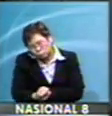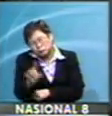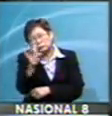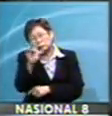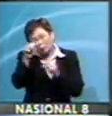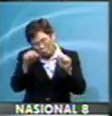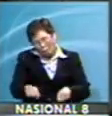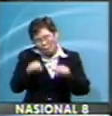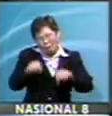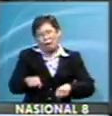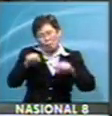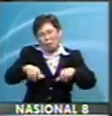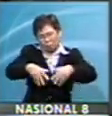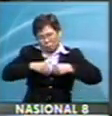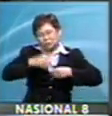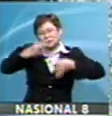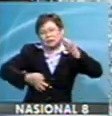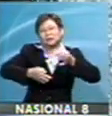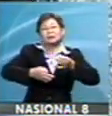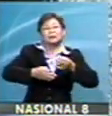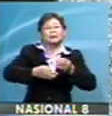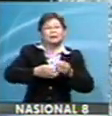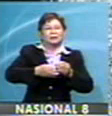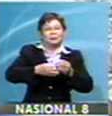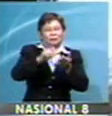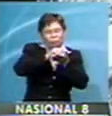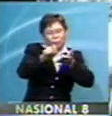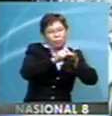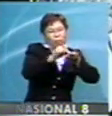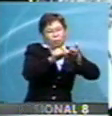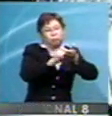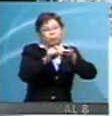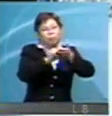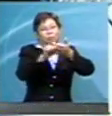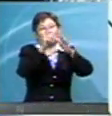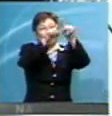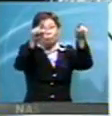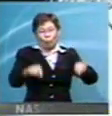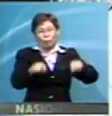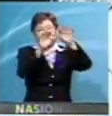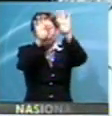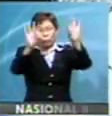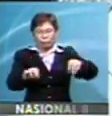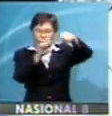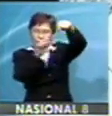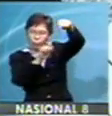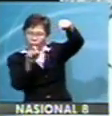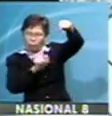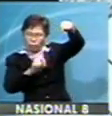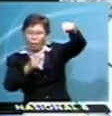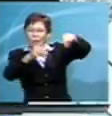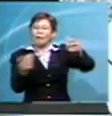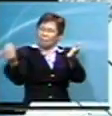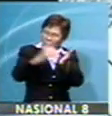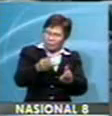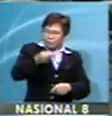adalah layak jikalau mereka mengemaskinikan maklumat mereka terutamanya dalam borang ini yang akan dihantar kepada